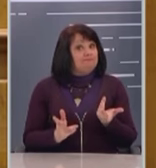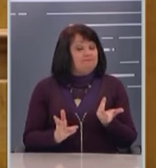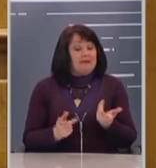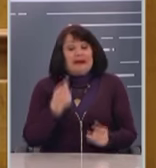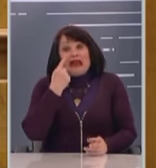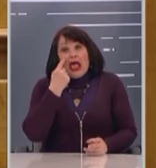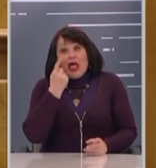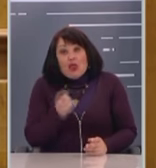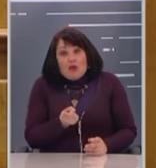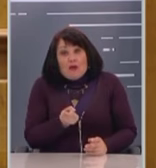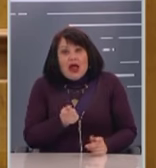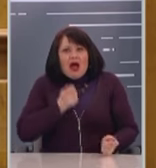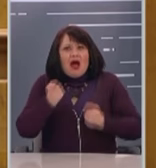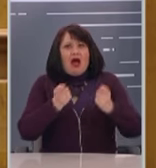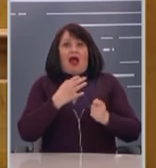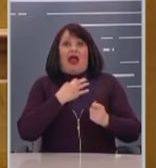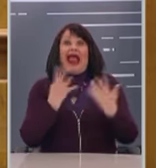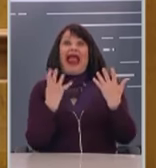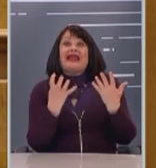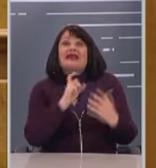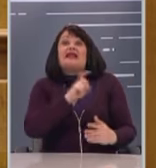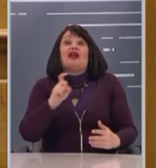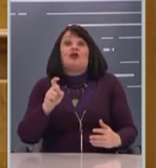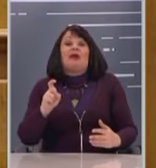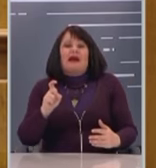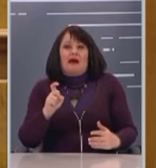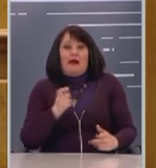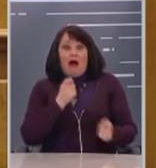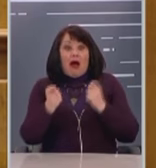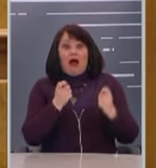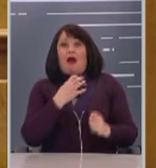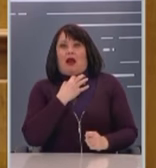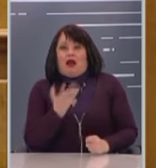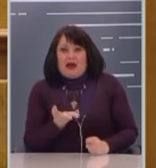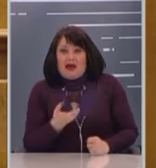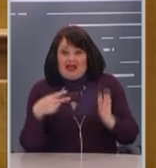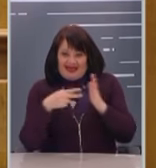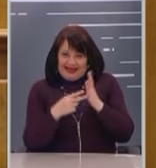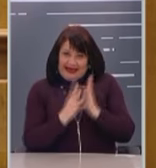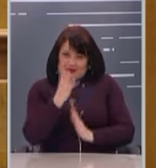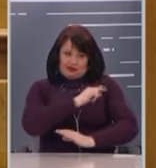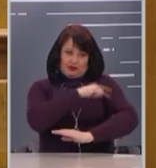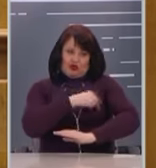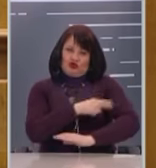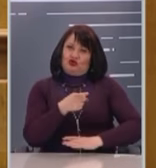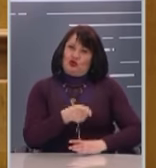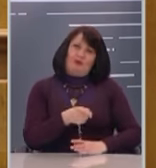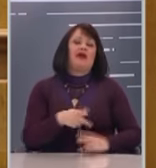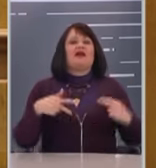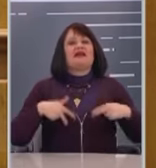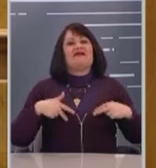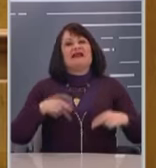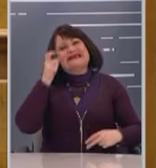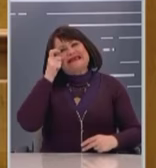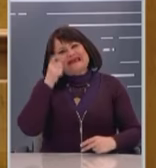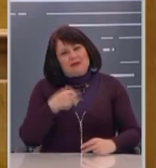βρέθηκε χρεωμένο με 90 εκατομμύρια. Και το οποίο το 2014, επί κυβερνήσεως του κυρίου